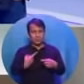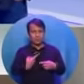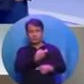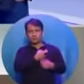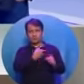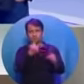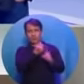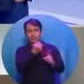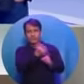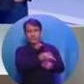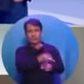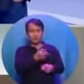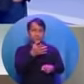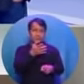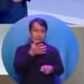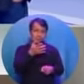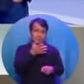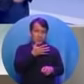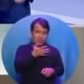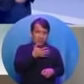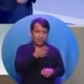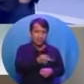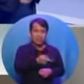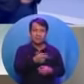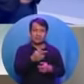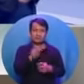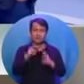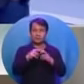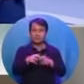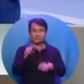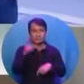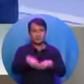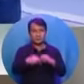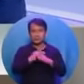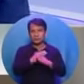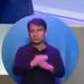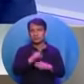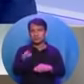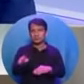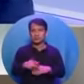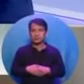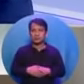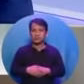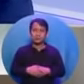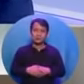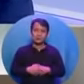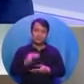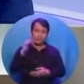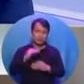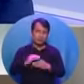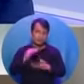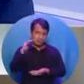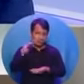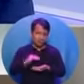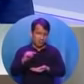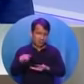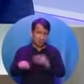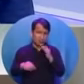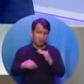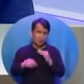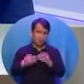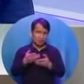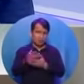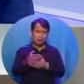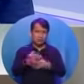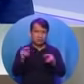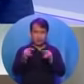nanay. Kung ganun pala si Rafi, then hindi niya pwede gamitin depensa yun, pampababa ng penalty niya. And matitreat siya